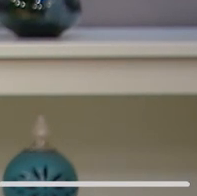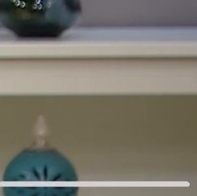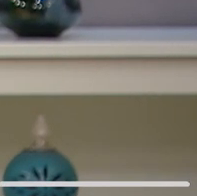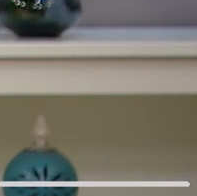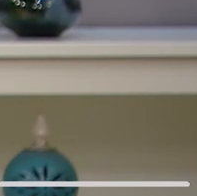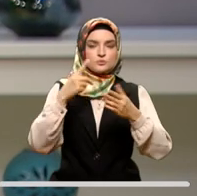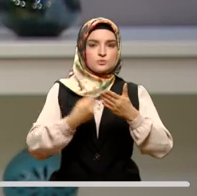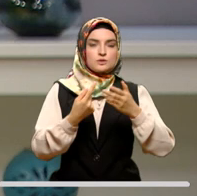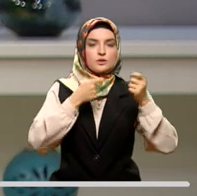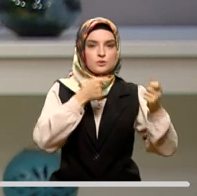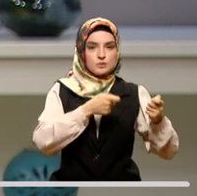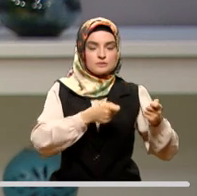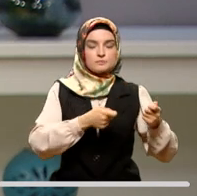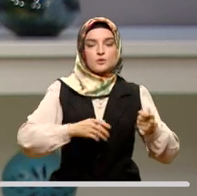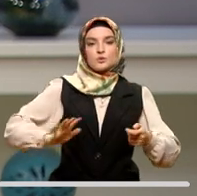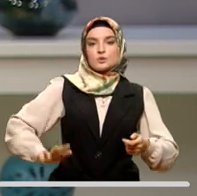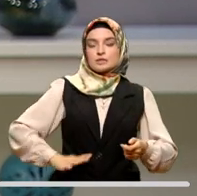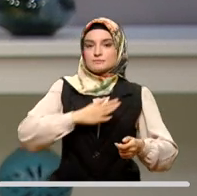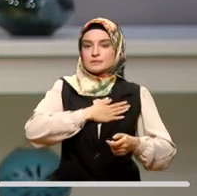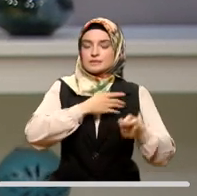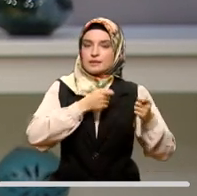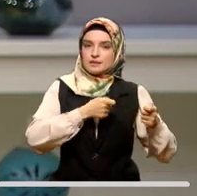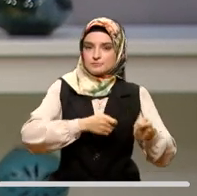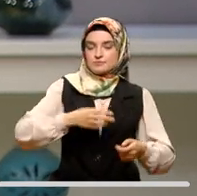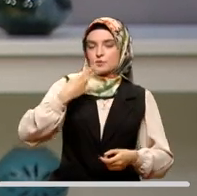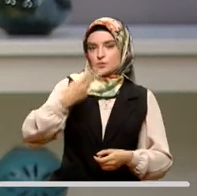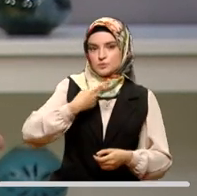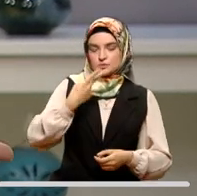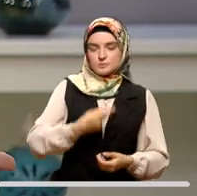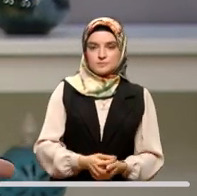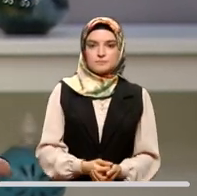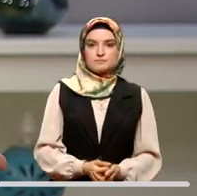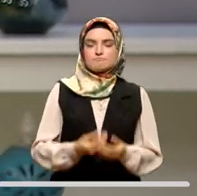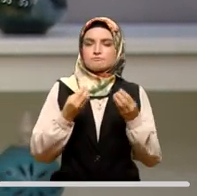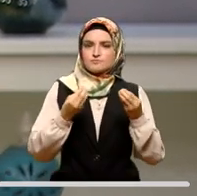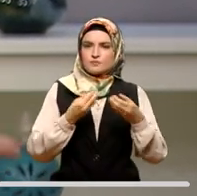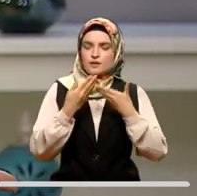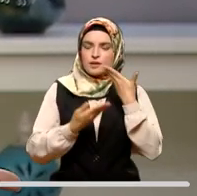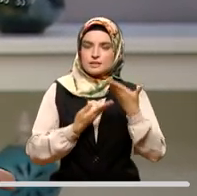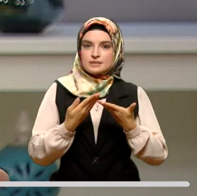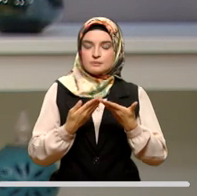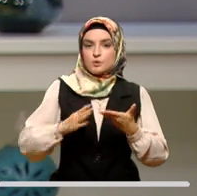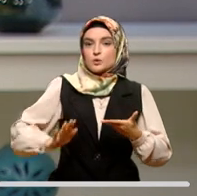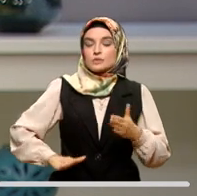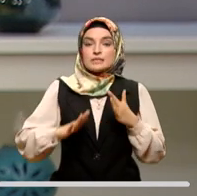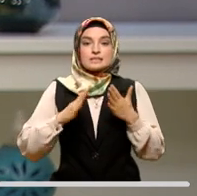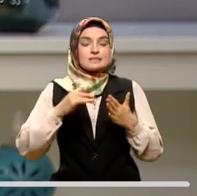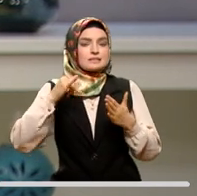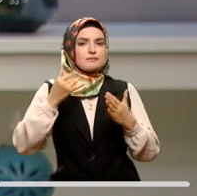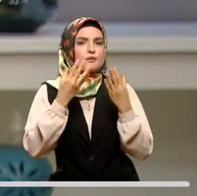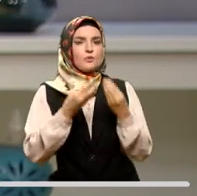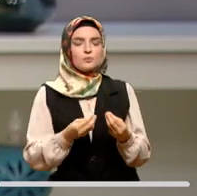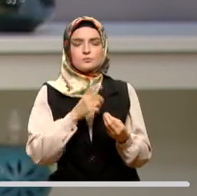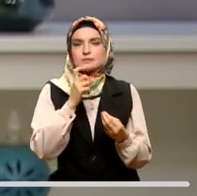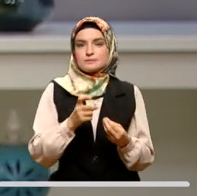zamanda çocuklarımızın din eğitimini konuşuyoruz Sedide Hocam'la birlikte. Çok güzel bir temel yaptık aslında. Çocuklara nasıl yaklaşılmalı? Din eğitimi söz